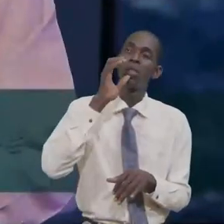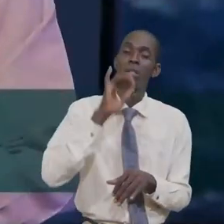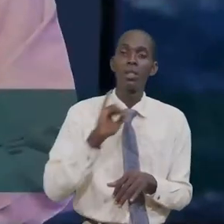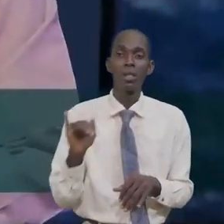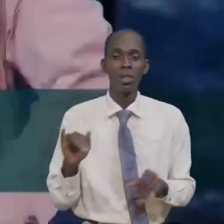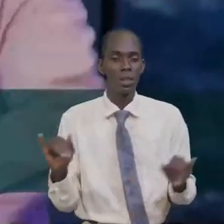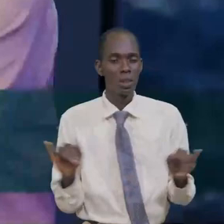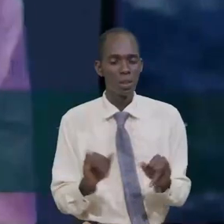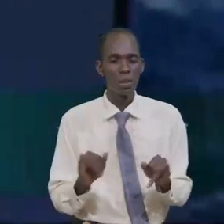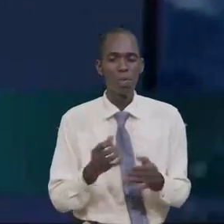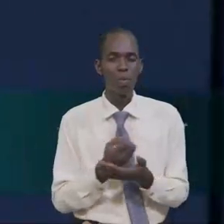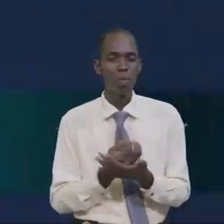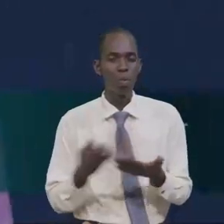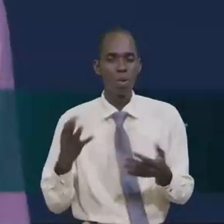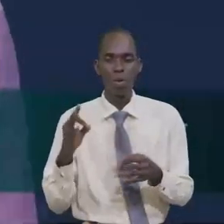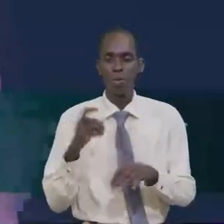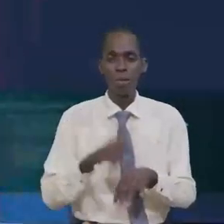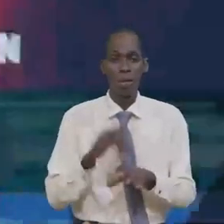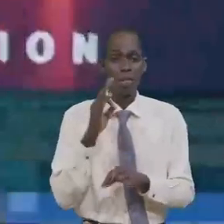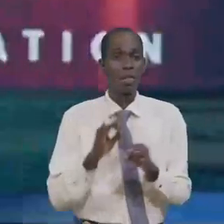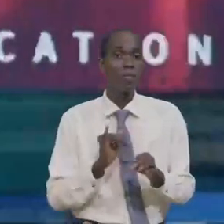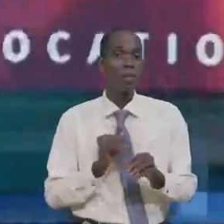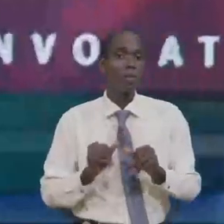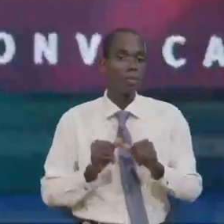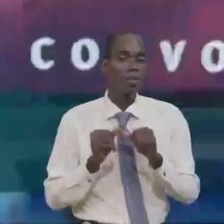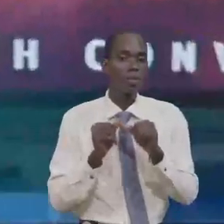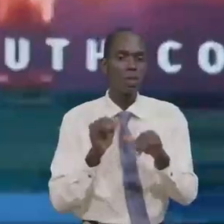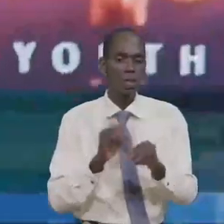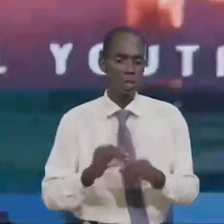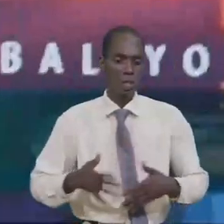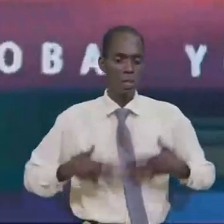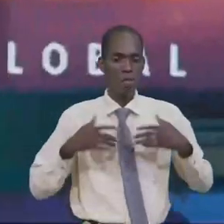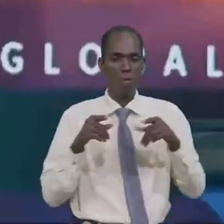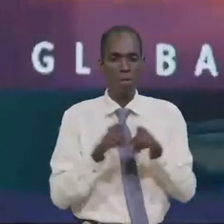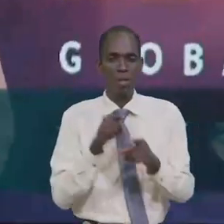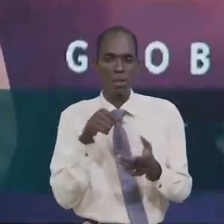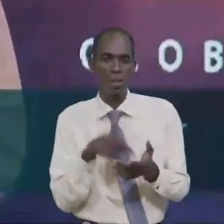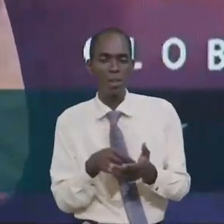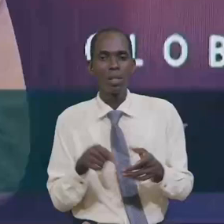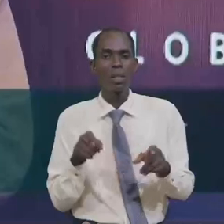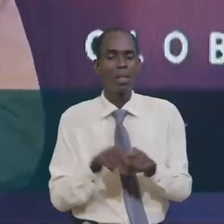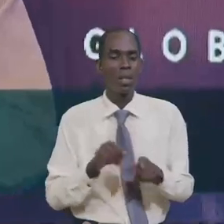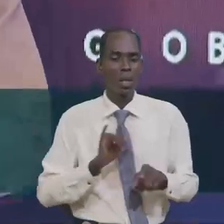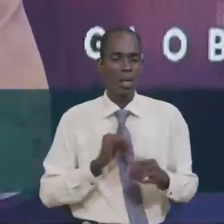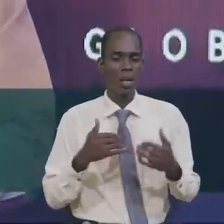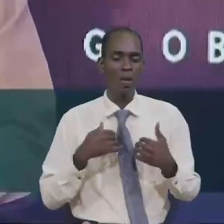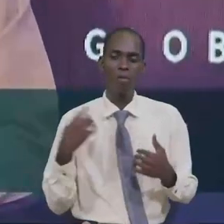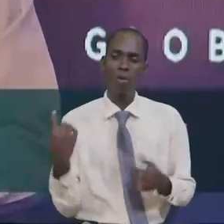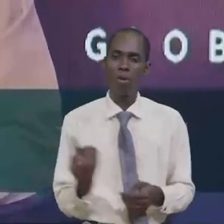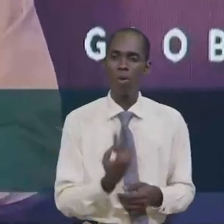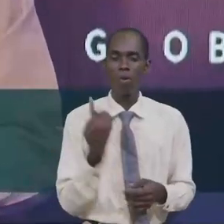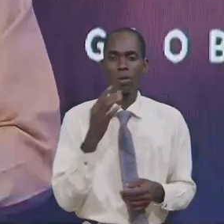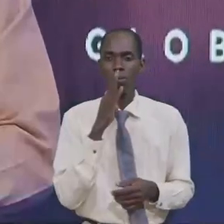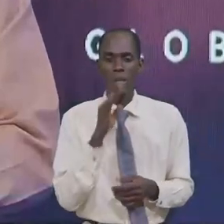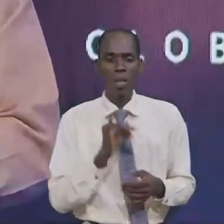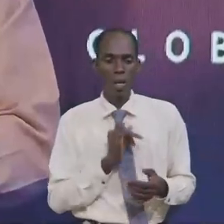le temps si je continue dans la vie de cette manière comme je l'ai toujours été j'ai répété repris la